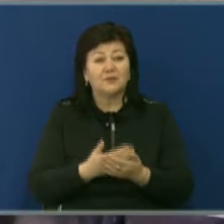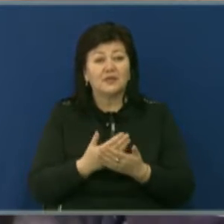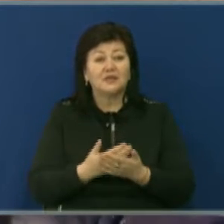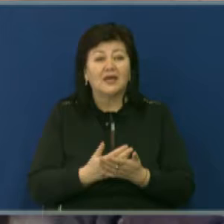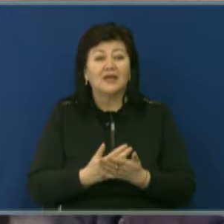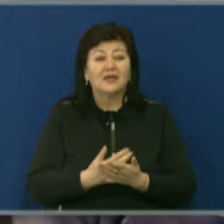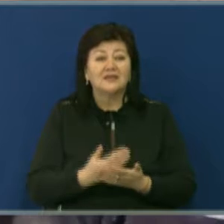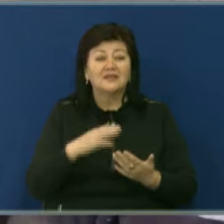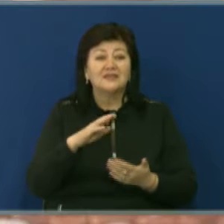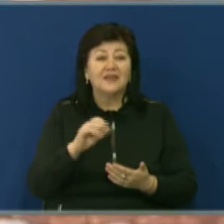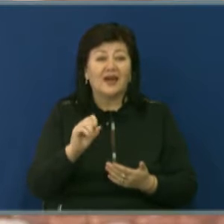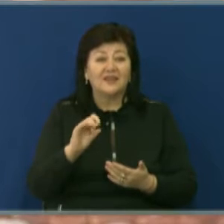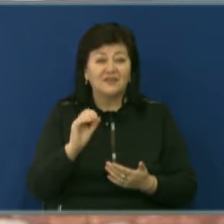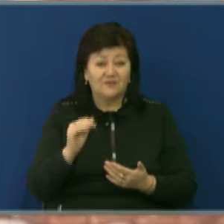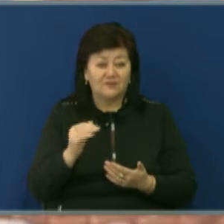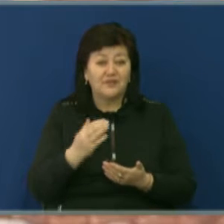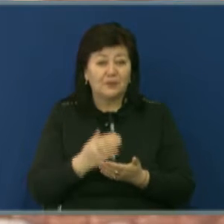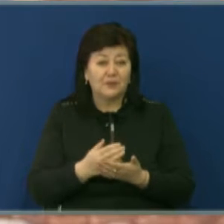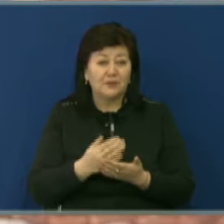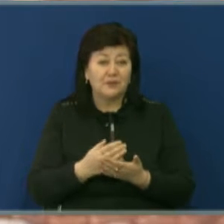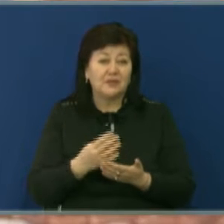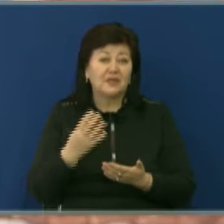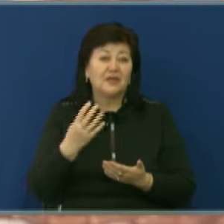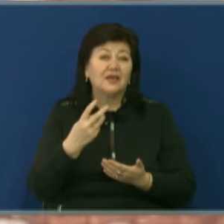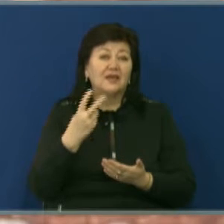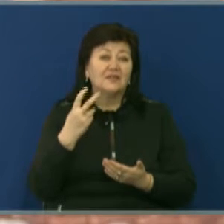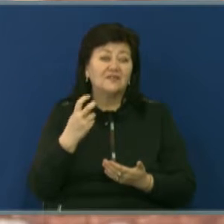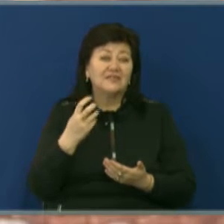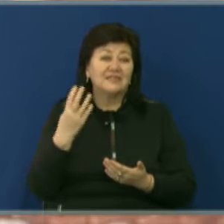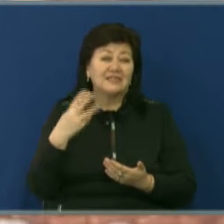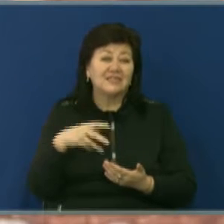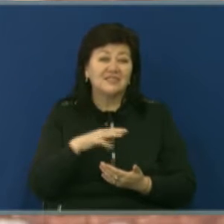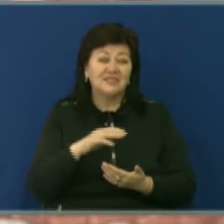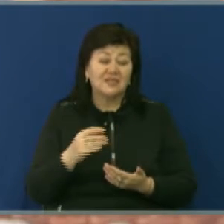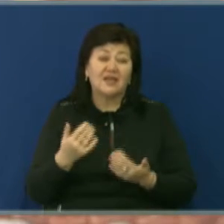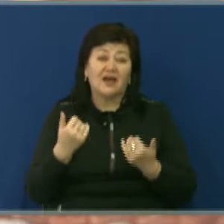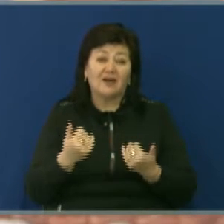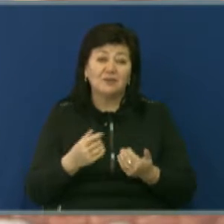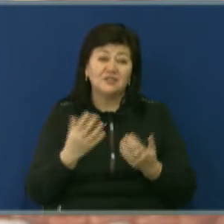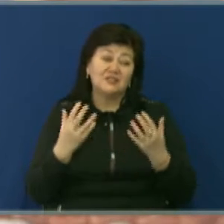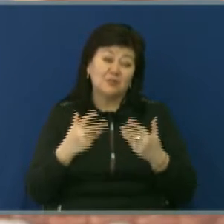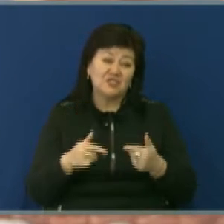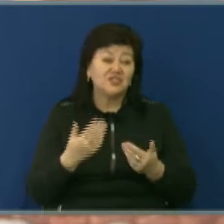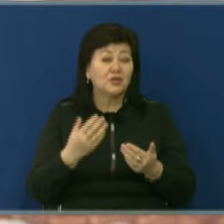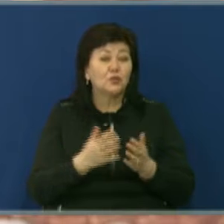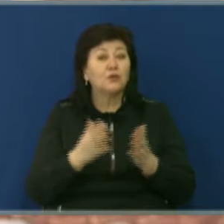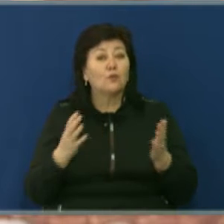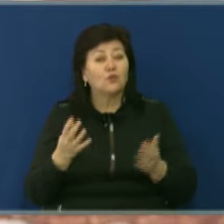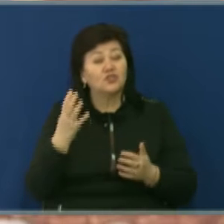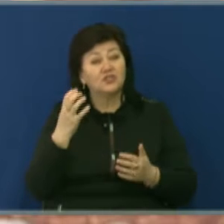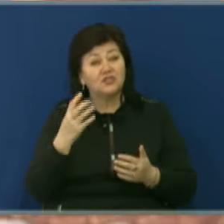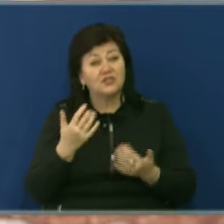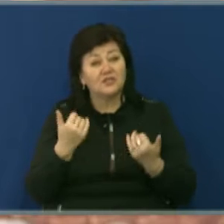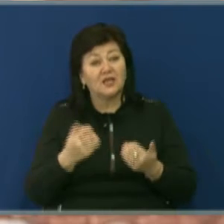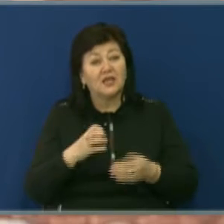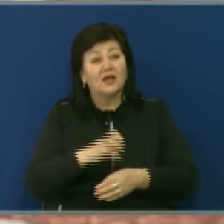теңгені құрайды. Ал қазіргі таңда тұрғындар үшін белгіленген орташа тариф 230 теңге. Экология департаментінің мәліметінше қолданыстағы полигонның жанында